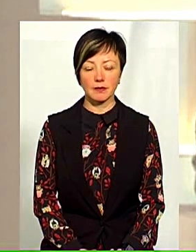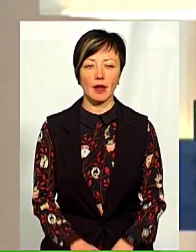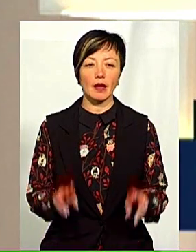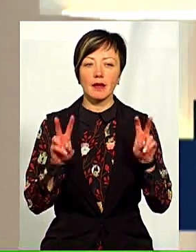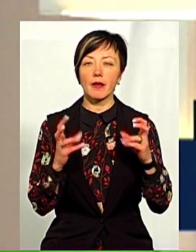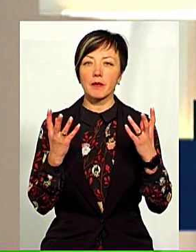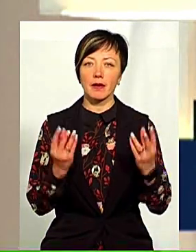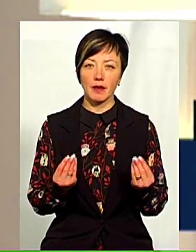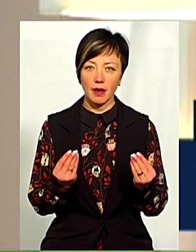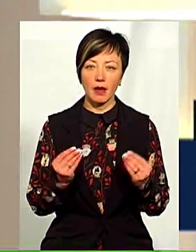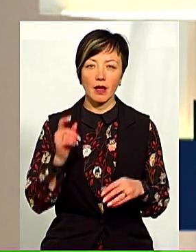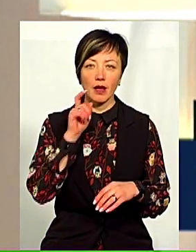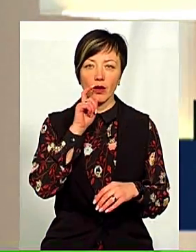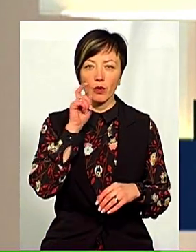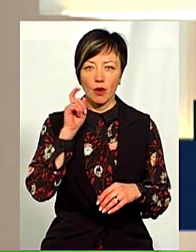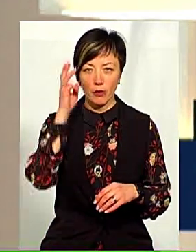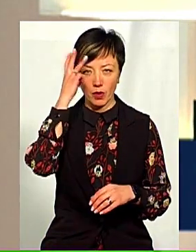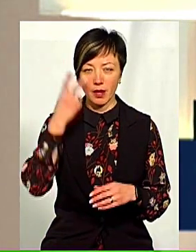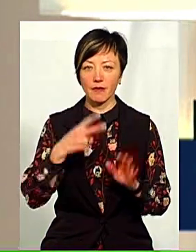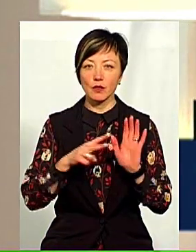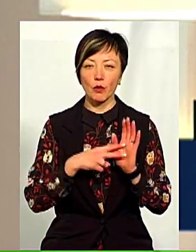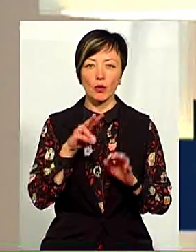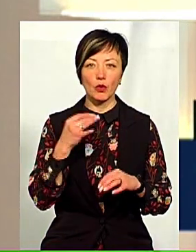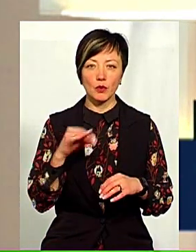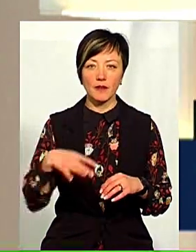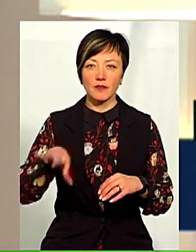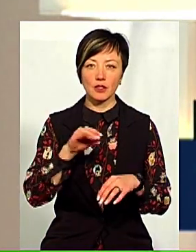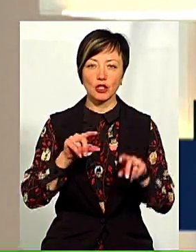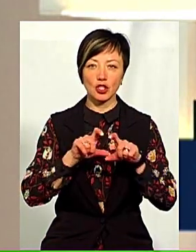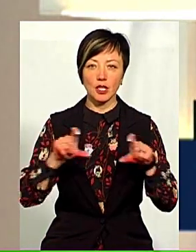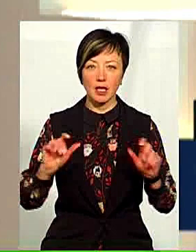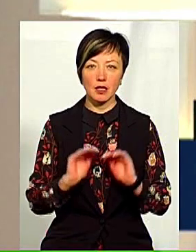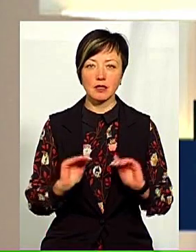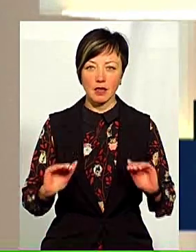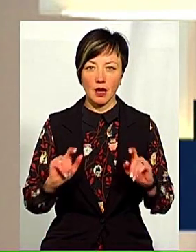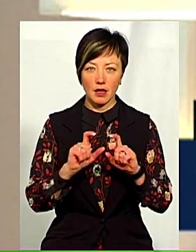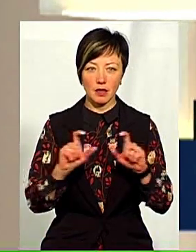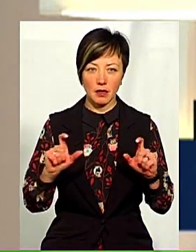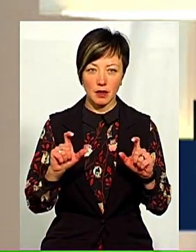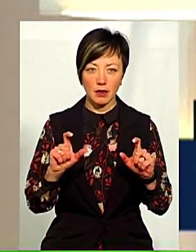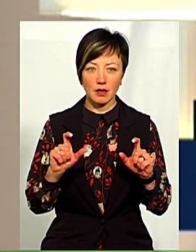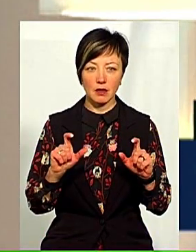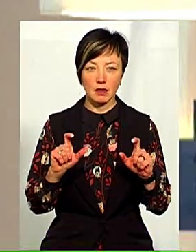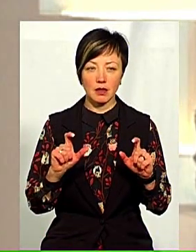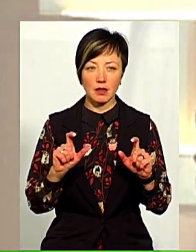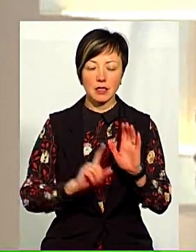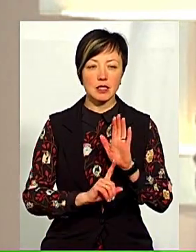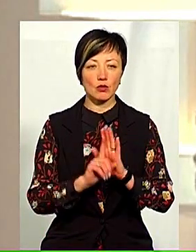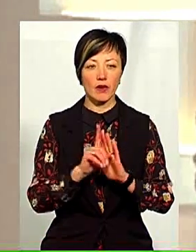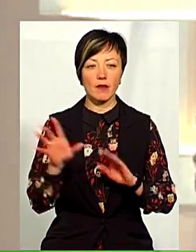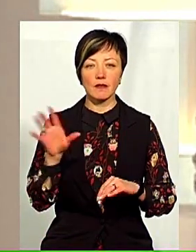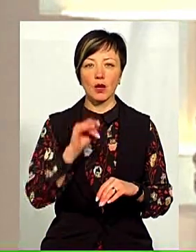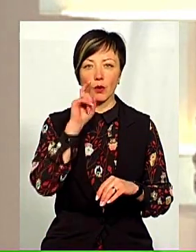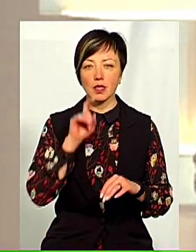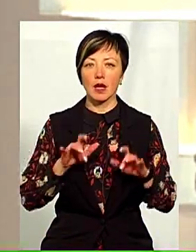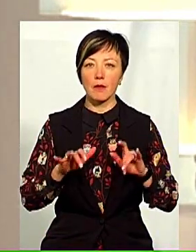Тема дня на UA Поділля. 27 лютого в усіх шкільних і дошкільних закладах стартувала